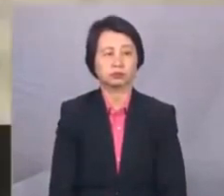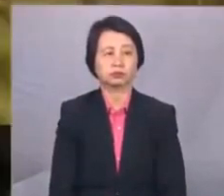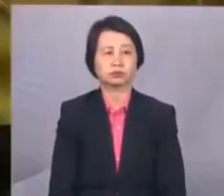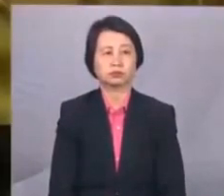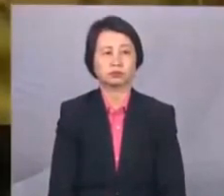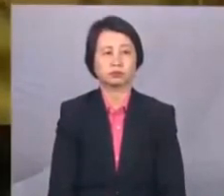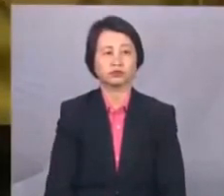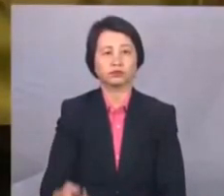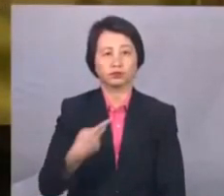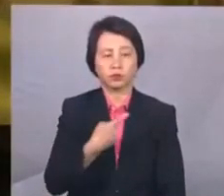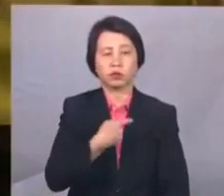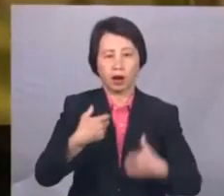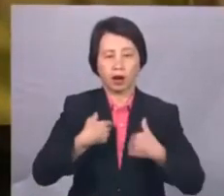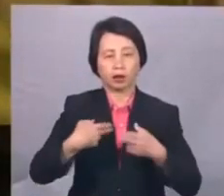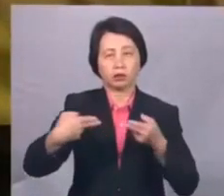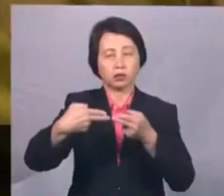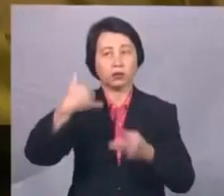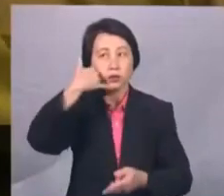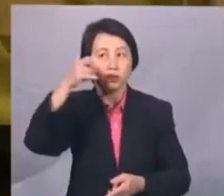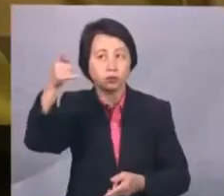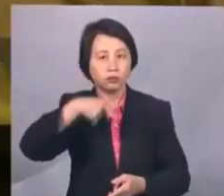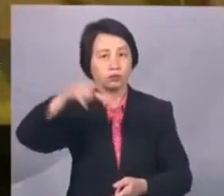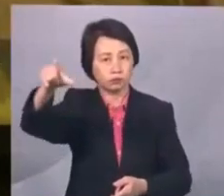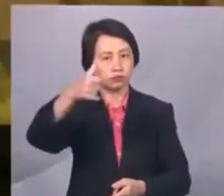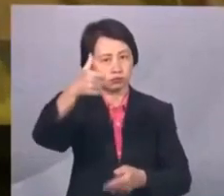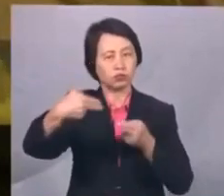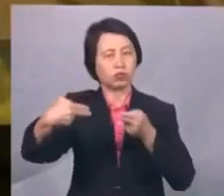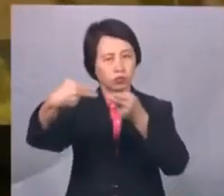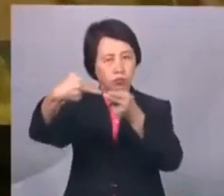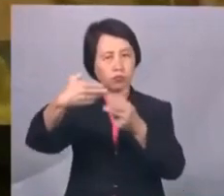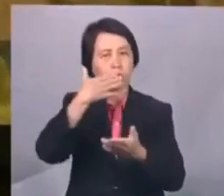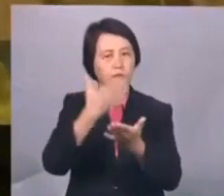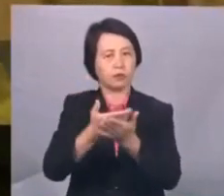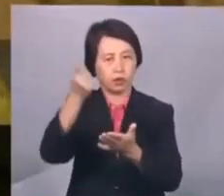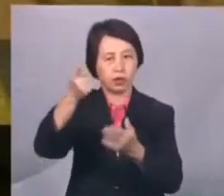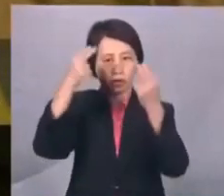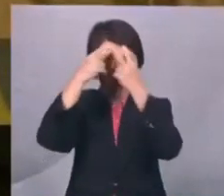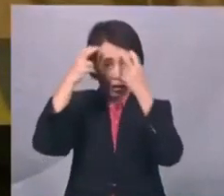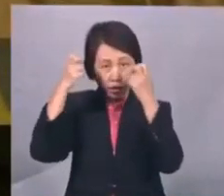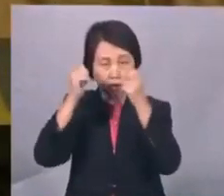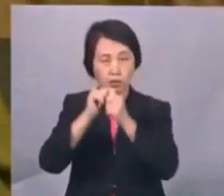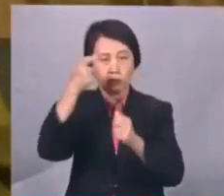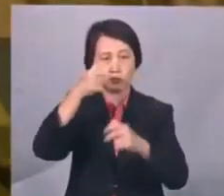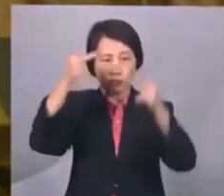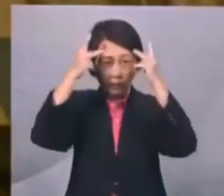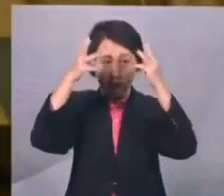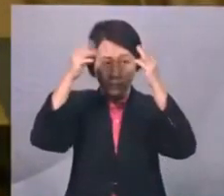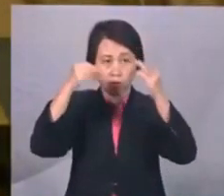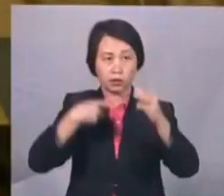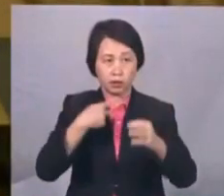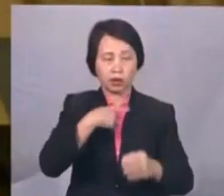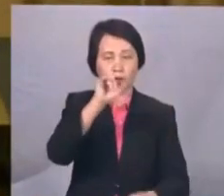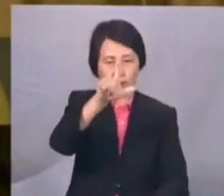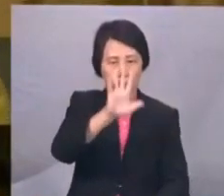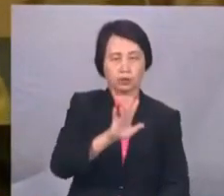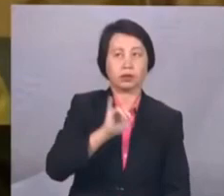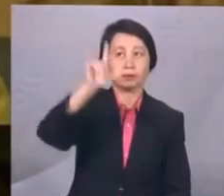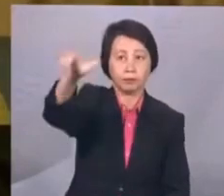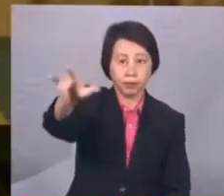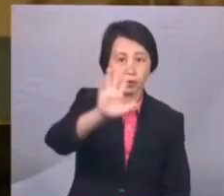Hai hitamnya 27 Mei sudah ngisi tapi suasana mistis tanya sama menteri asistennya sendiri